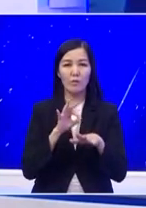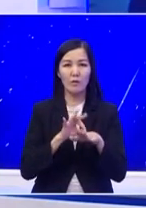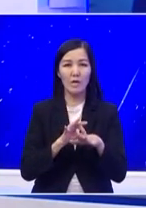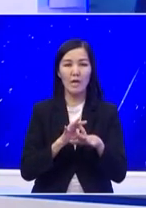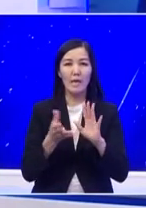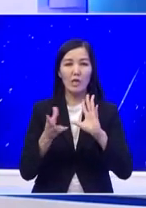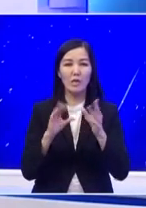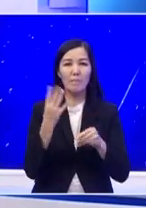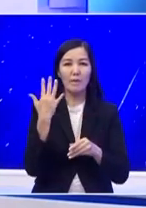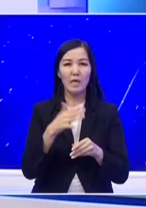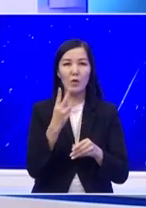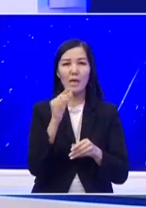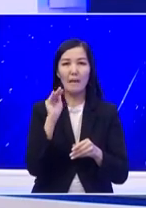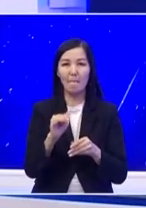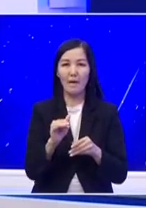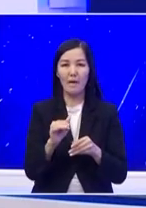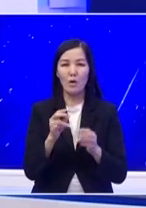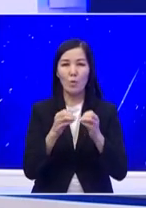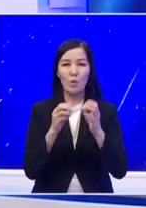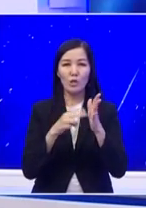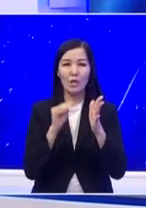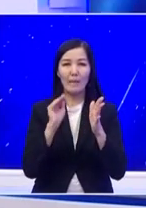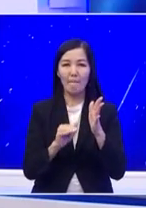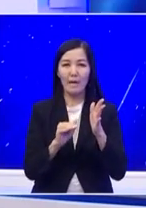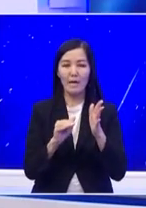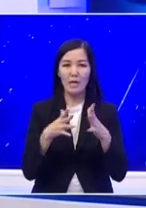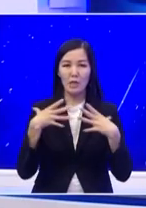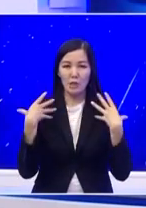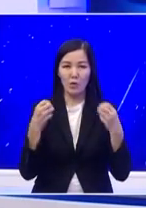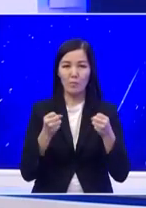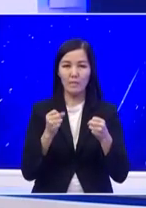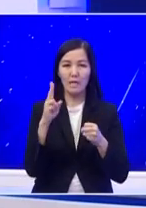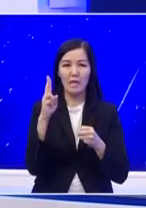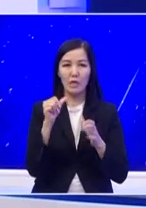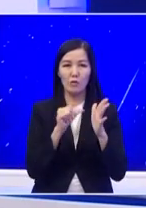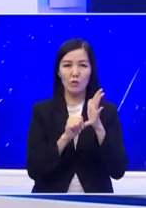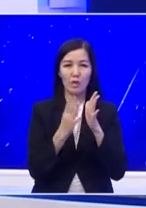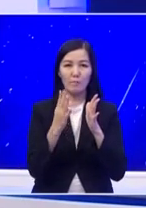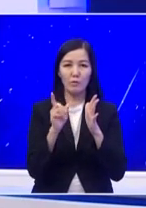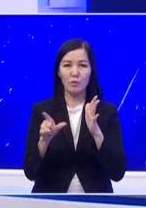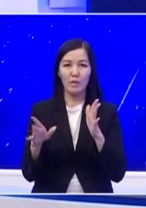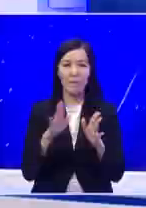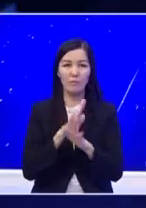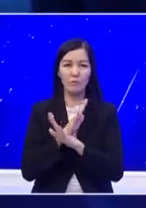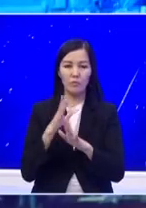адам саны 52 мыңға жуық, оның 17 мыңға жуығы дертті жеңіп шықса, 264-ті көз жұмған.